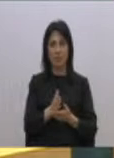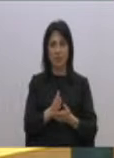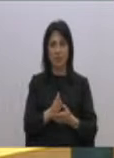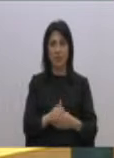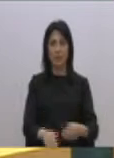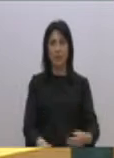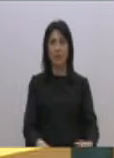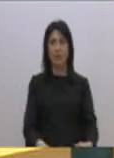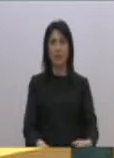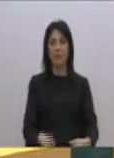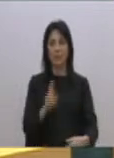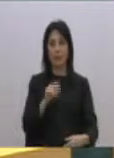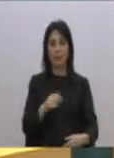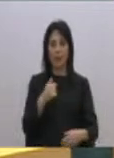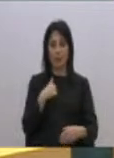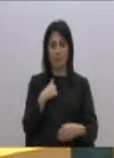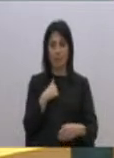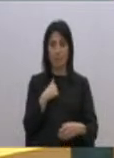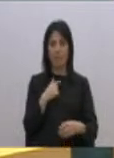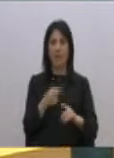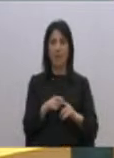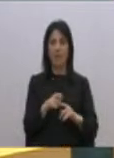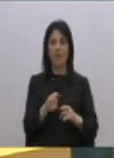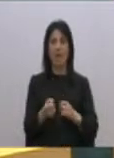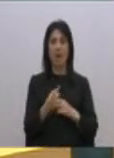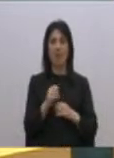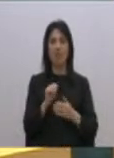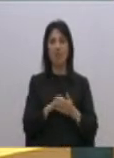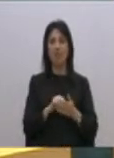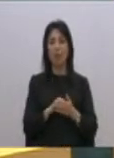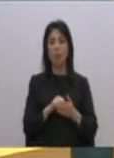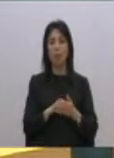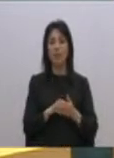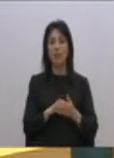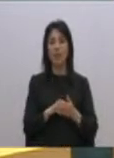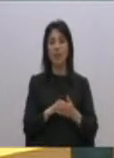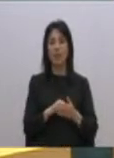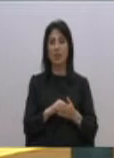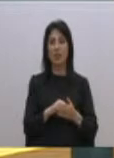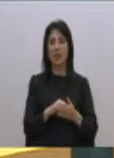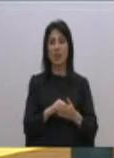მიზნის. Და მე ეს აჩენს საფუძვლიან